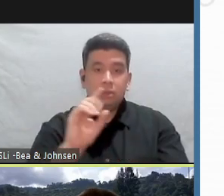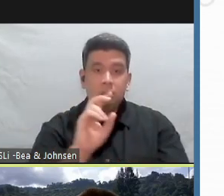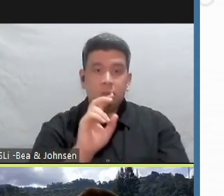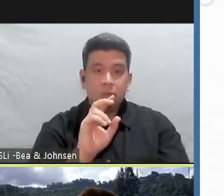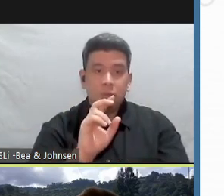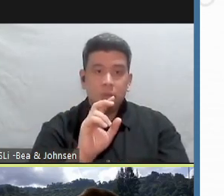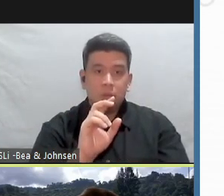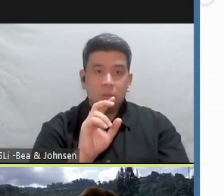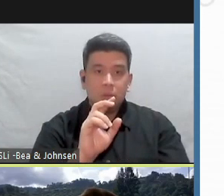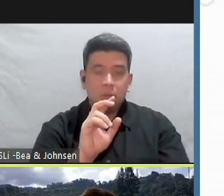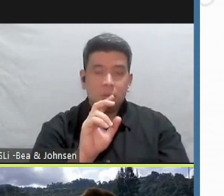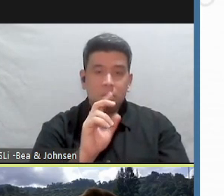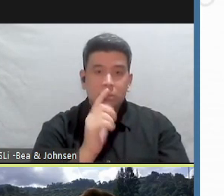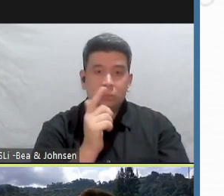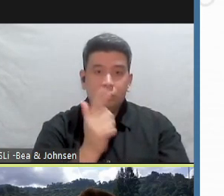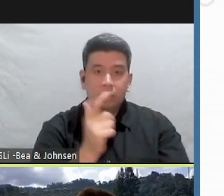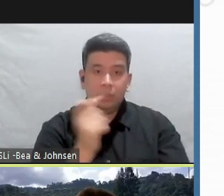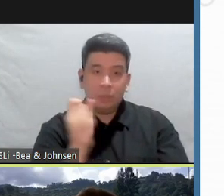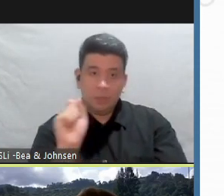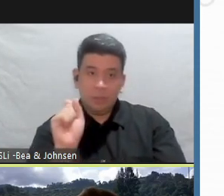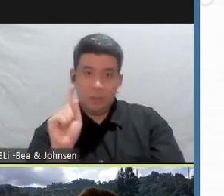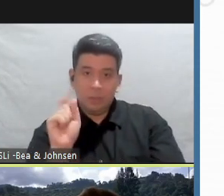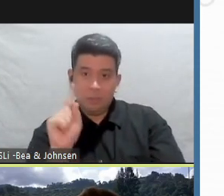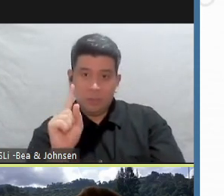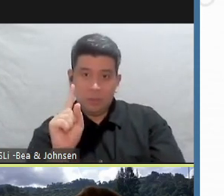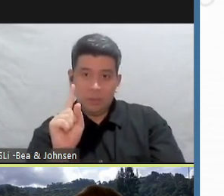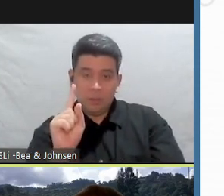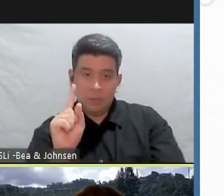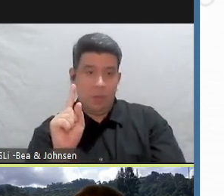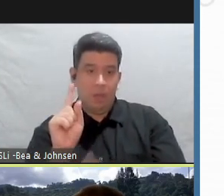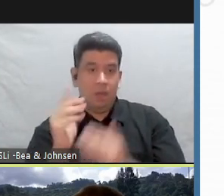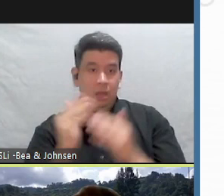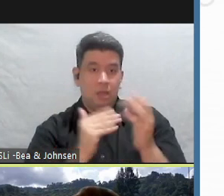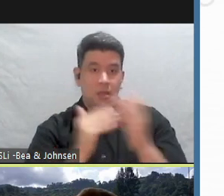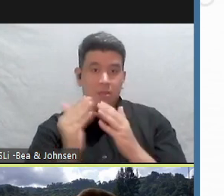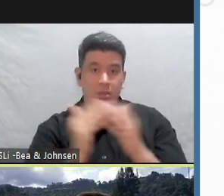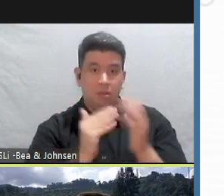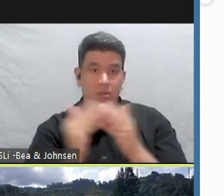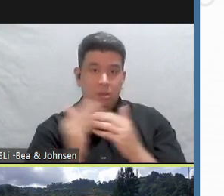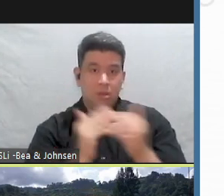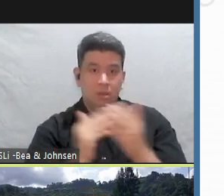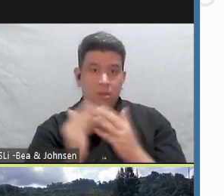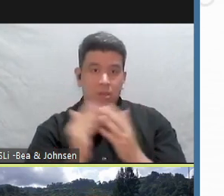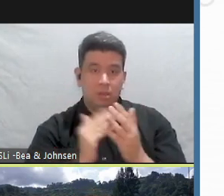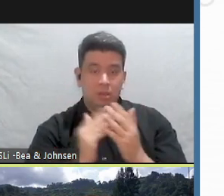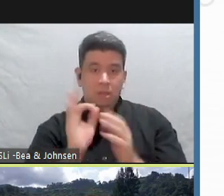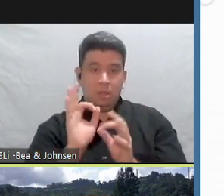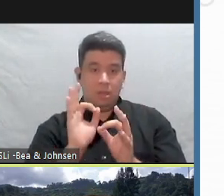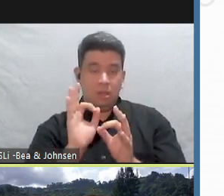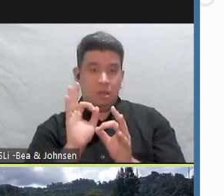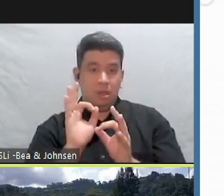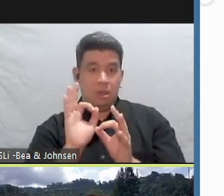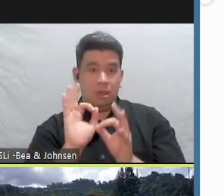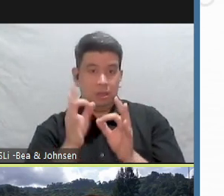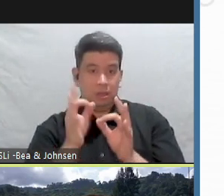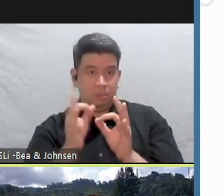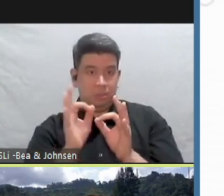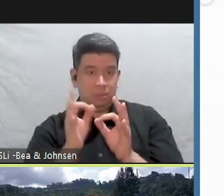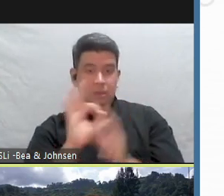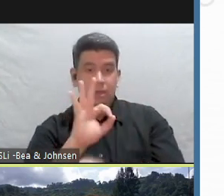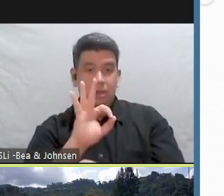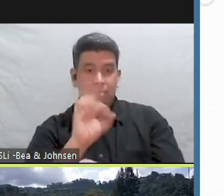ng mga IP group. At pati yung ating Filipino sign language, ano, kaya tayo ngayon merong